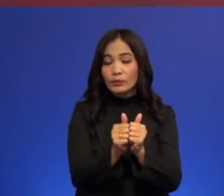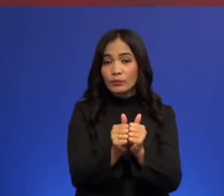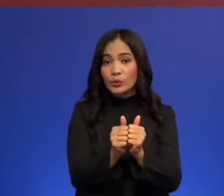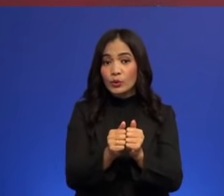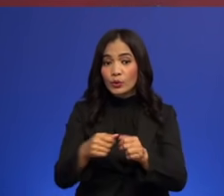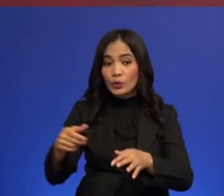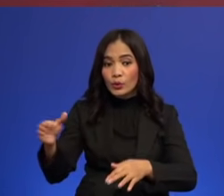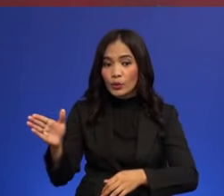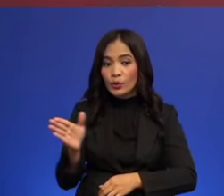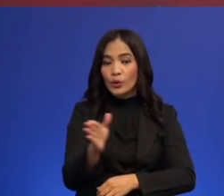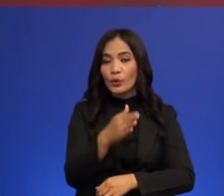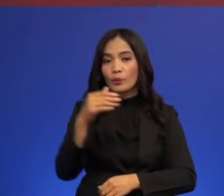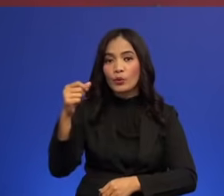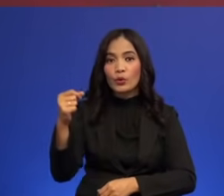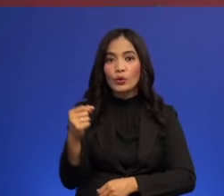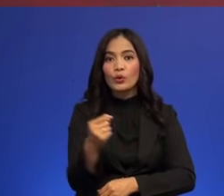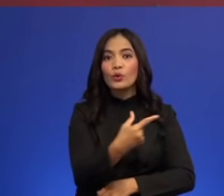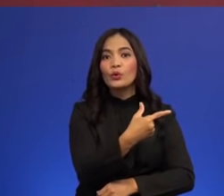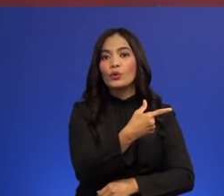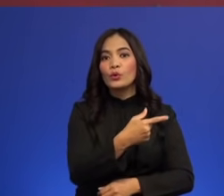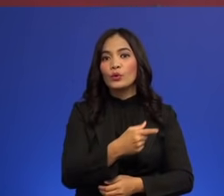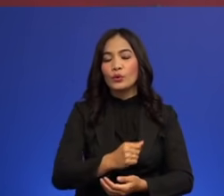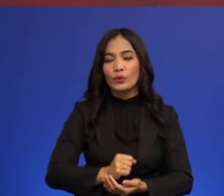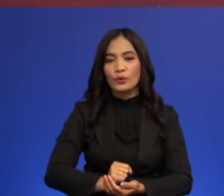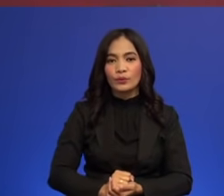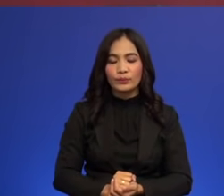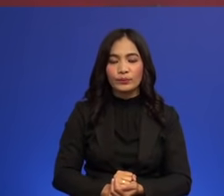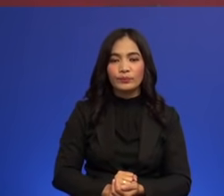dengan buru-buru.